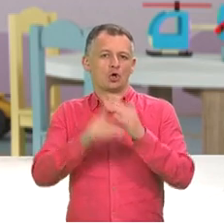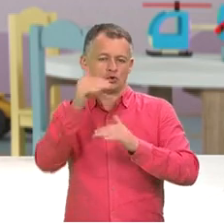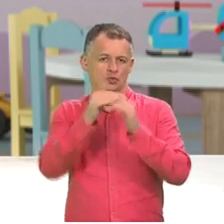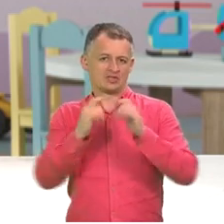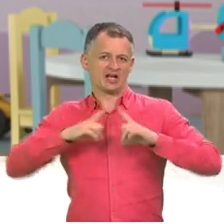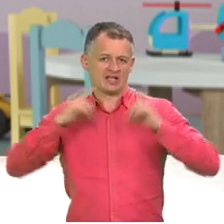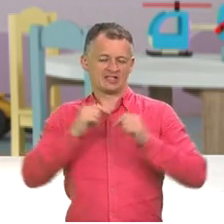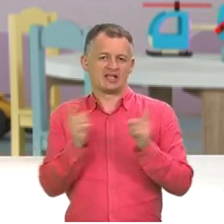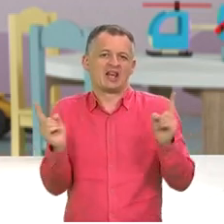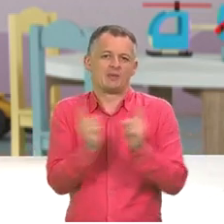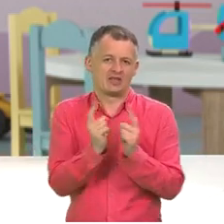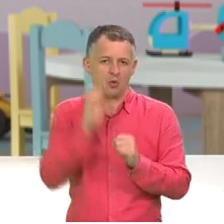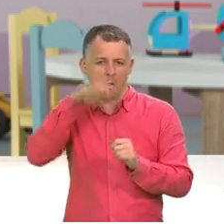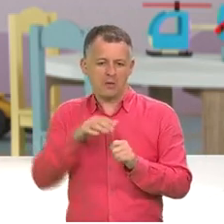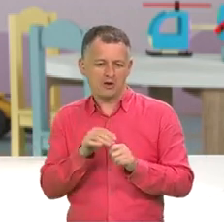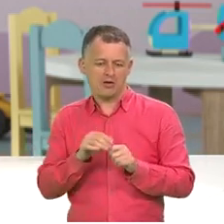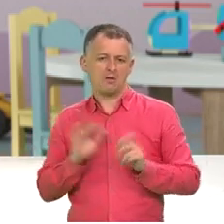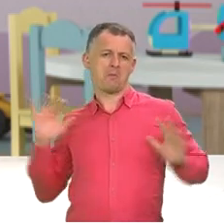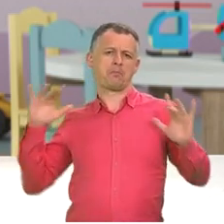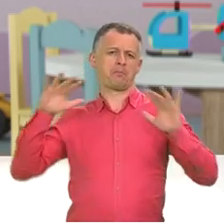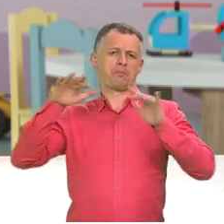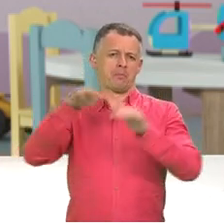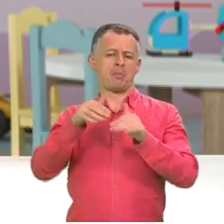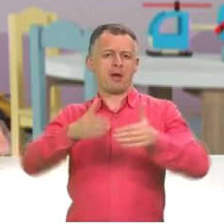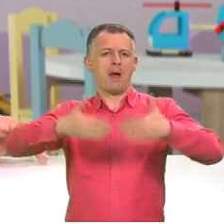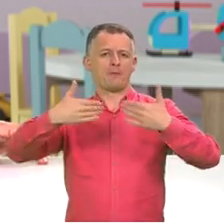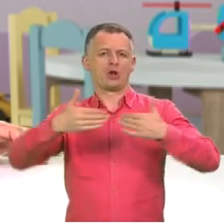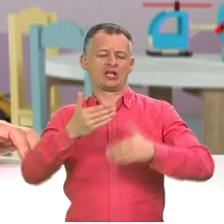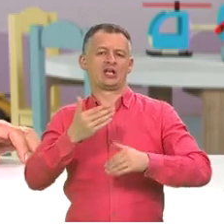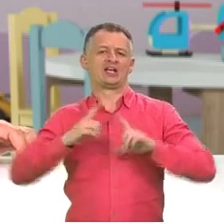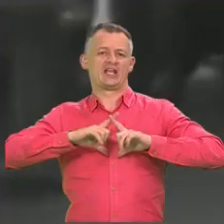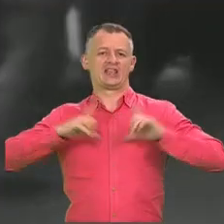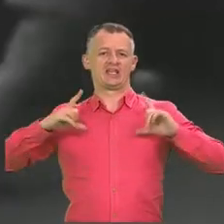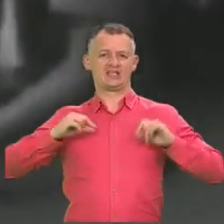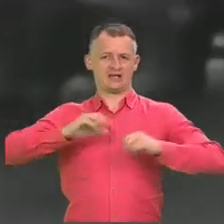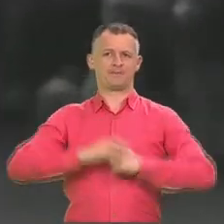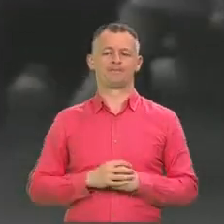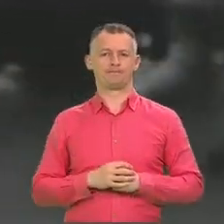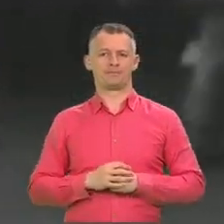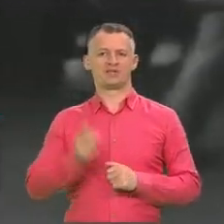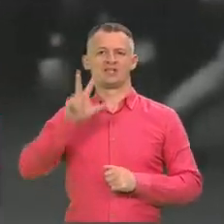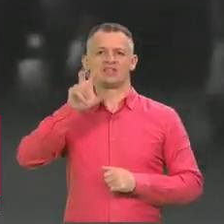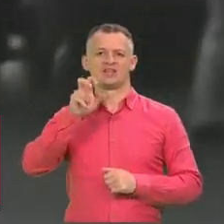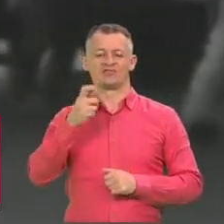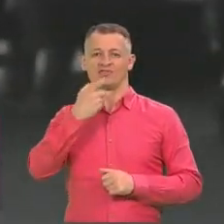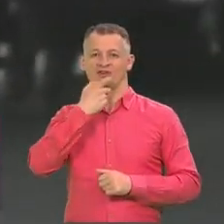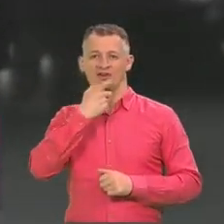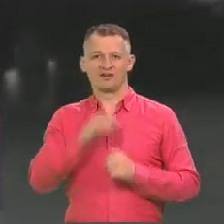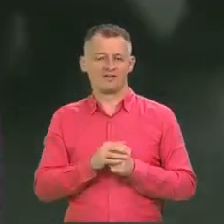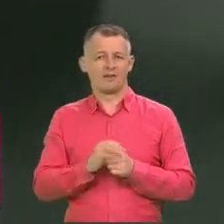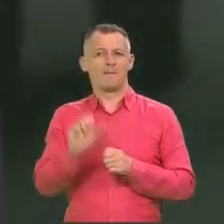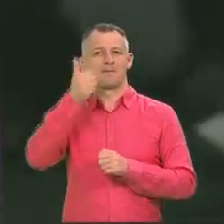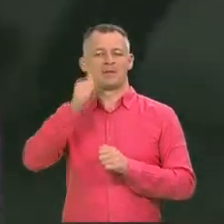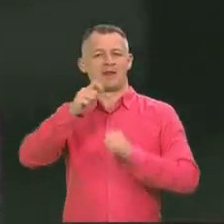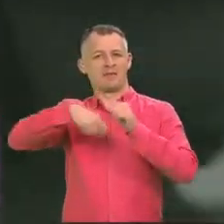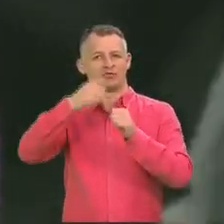că oamenii s-au călcat în picioare la porțile instituțiilor de învățământ. Sunt peste 30 de ani între primele imagini și cele